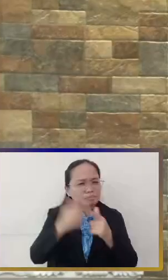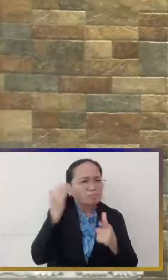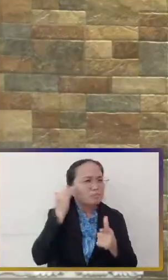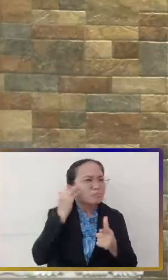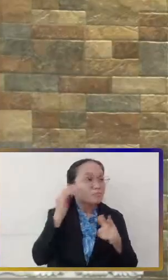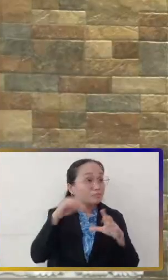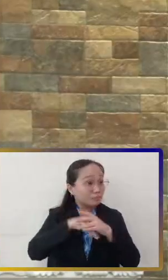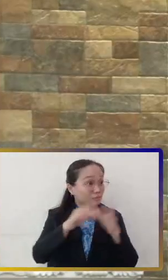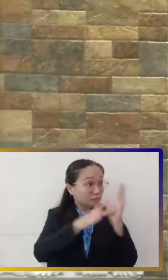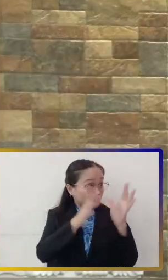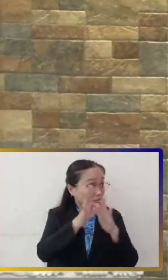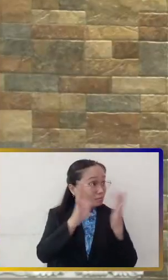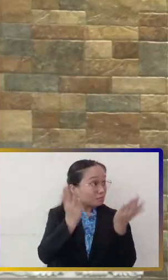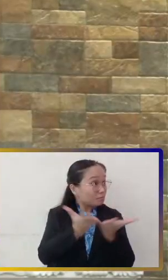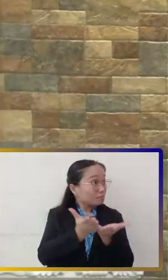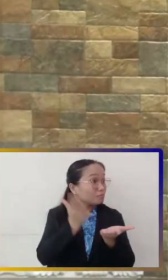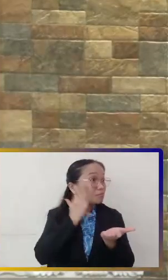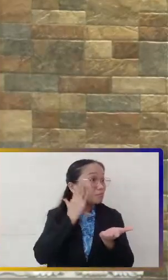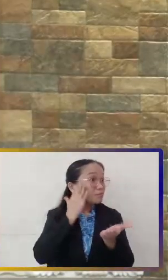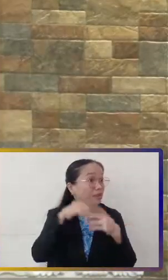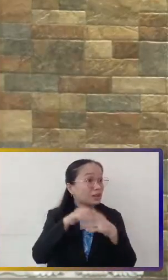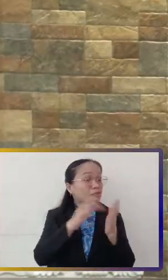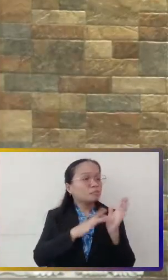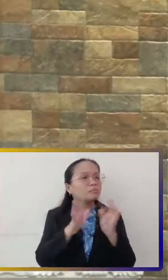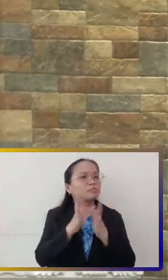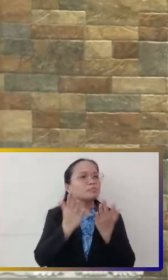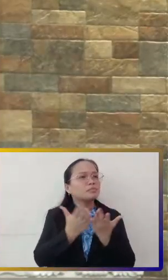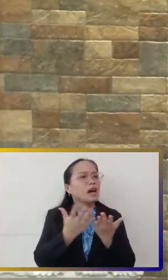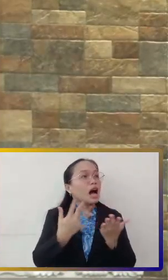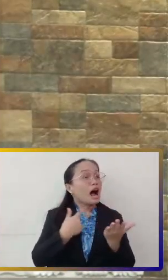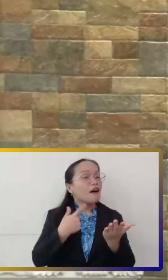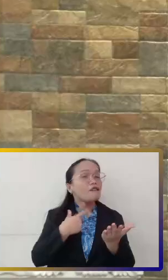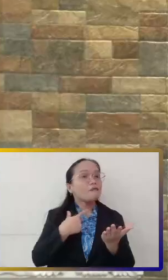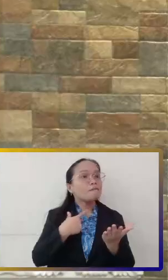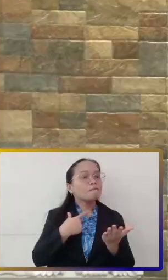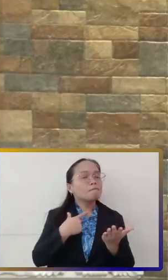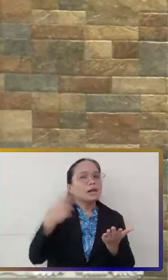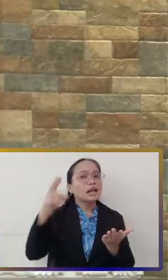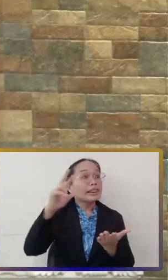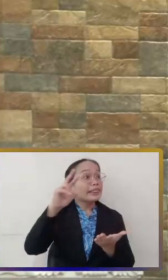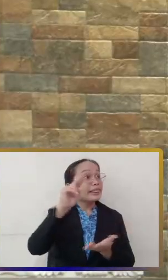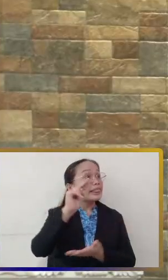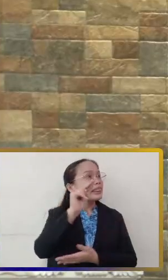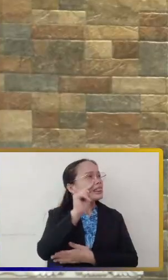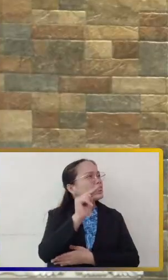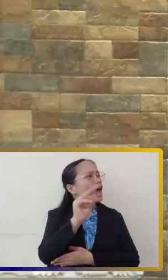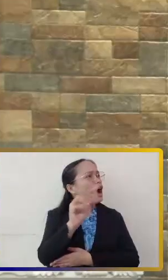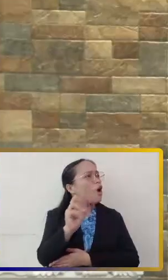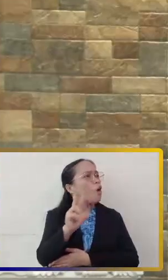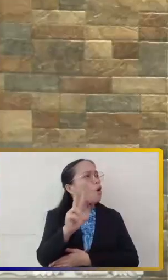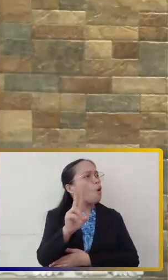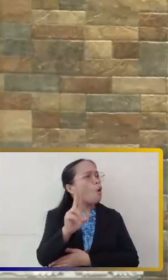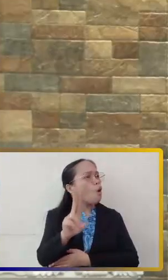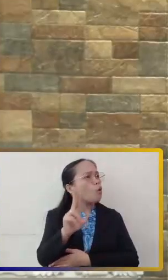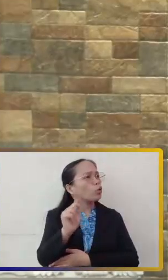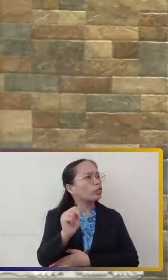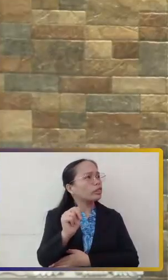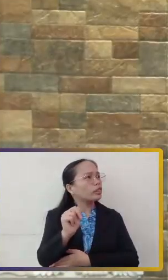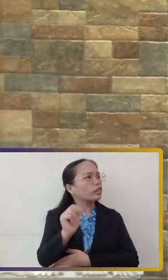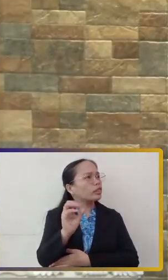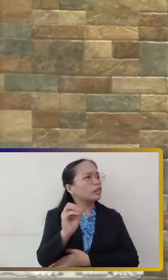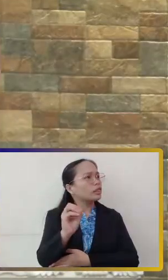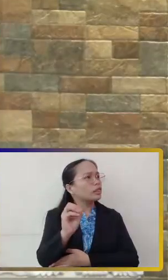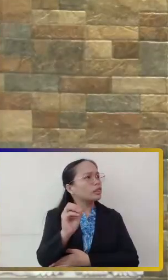in the Bible. Meron po yung kinikilala po yan na noun, kinikilala po yan na verb. Okay? Noun as